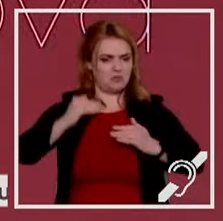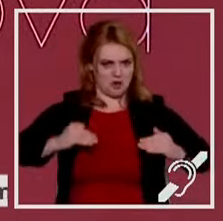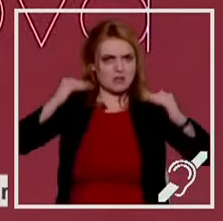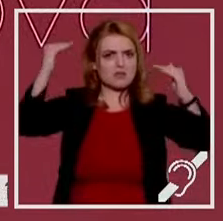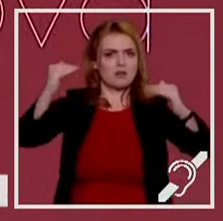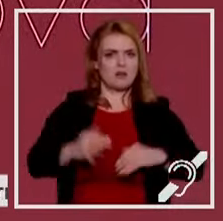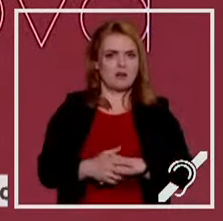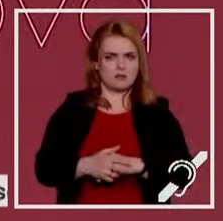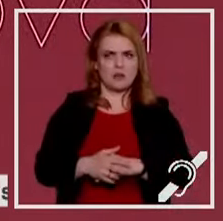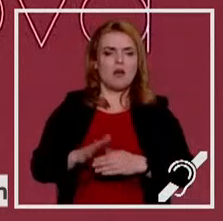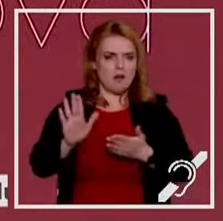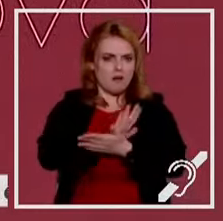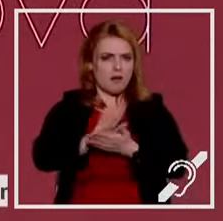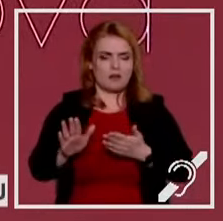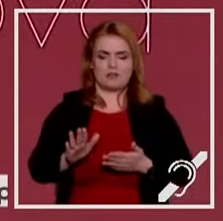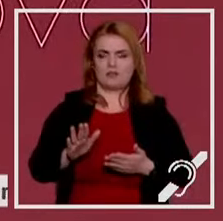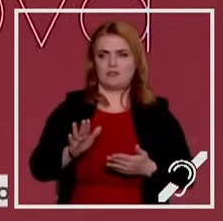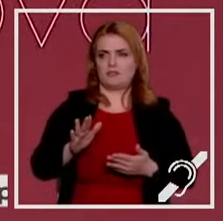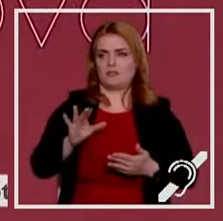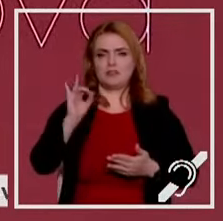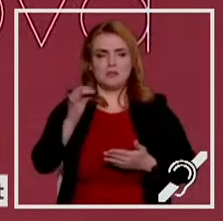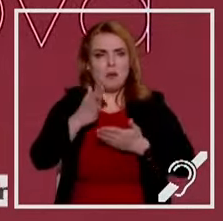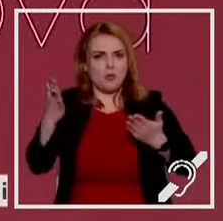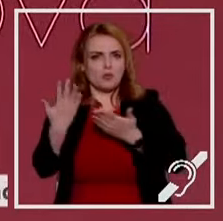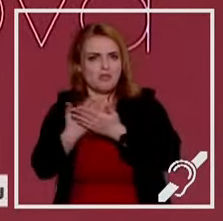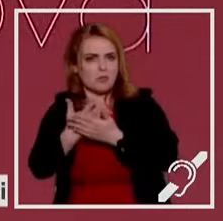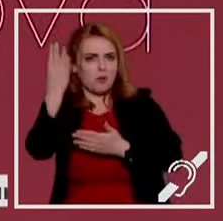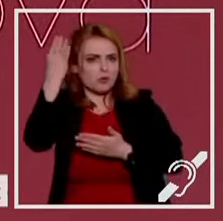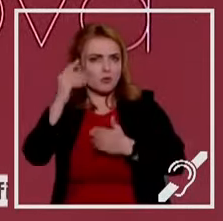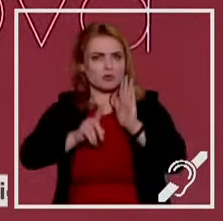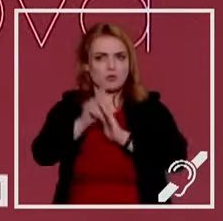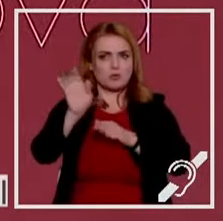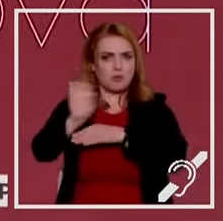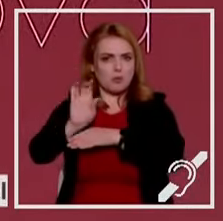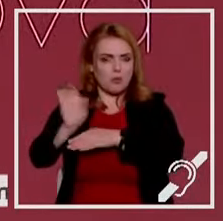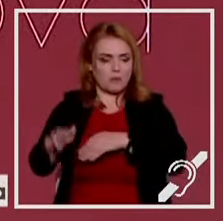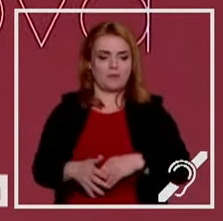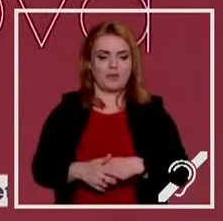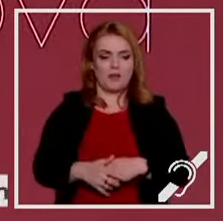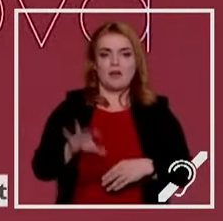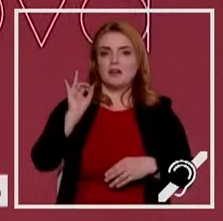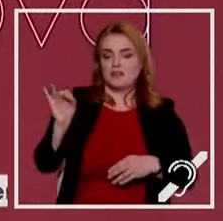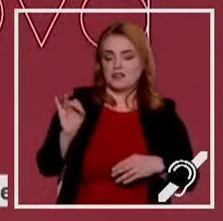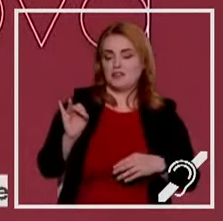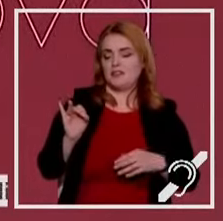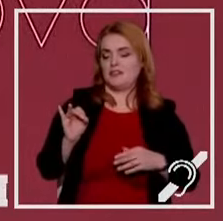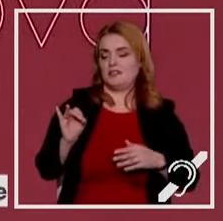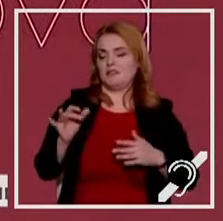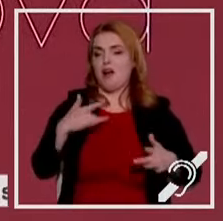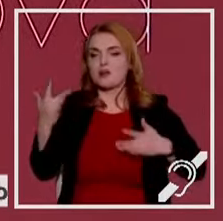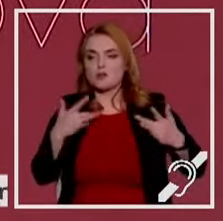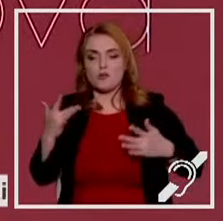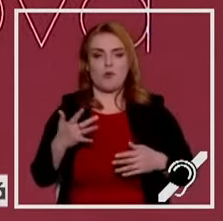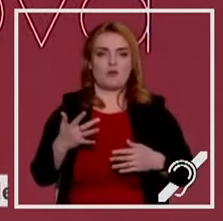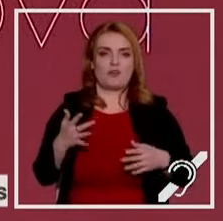producțiile autohtone au umplut sălile de cinema mai mult ca oricând. Pe scenele mari ale țării au urcat actori și muzicieni titrați